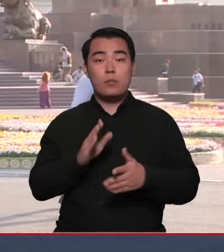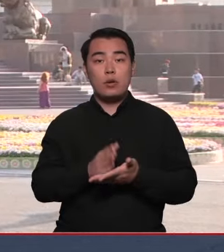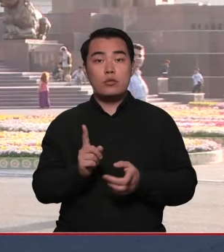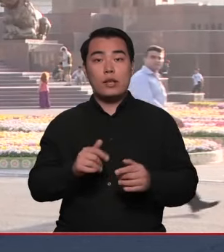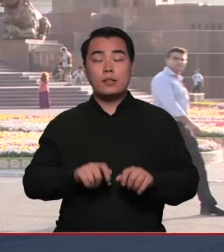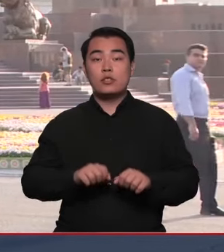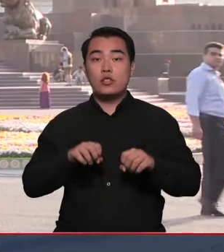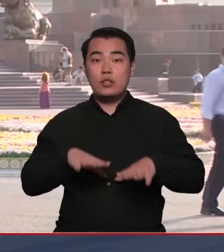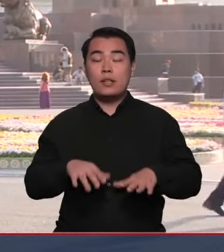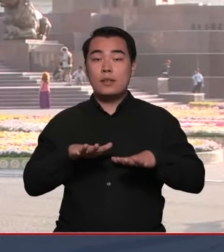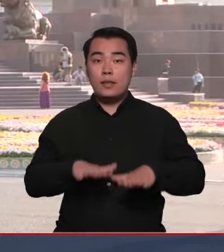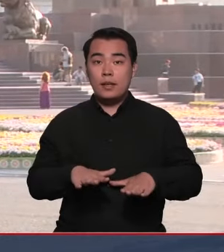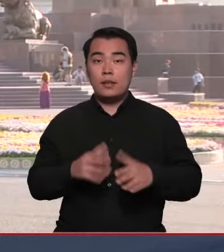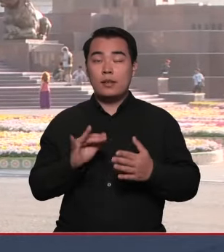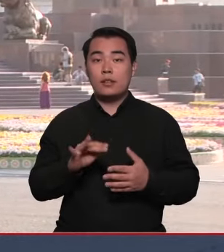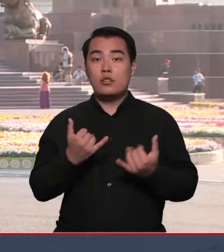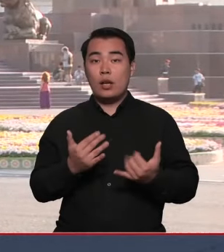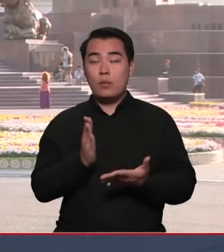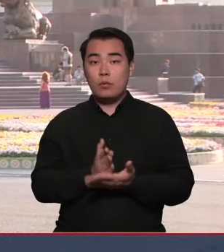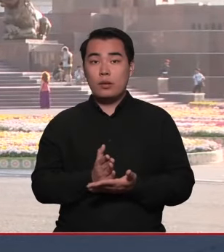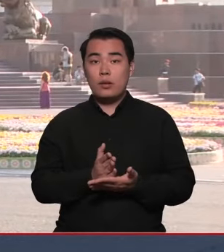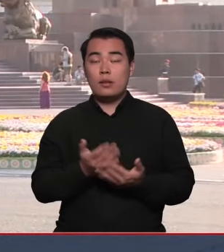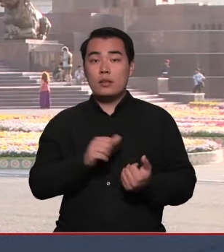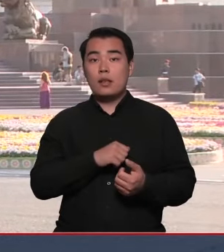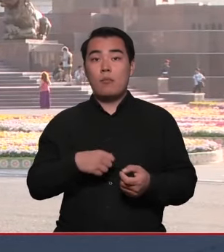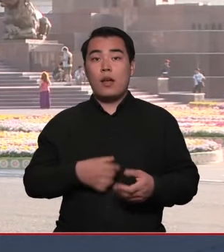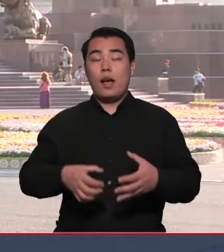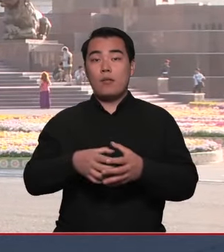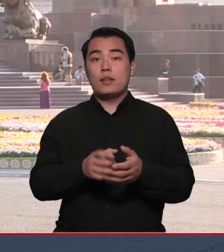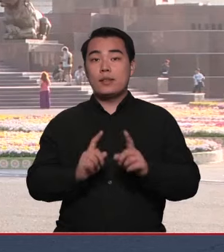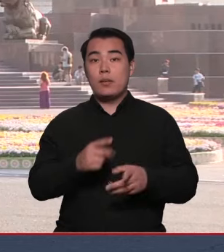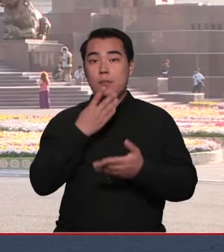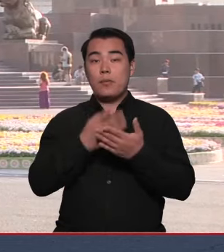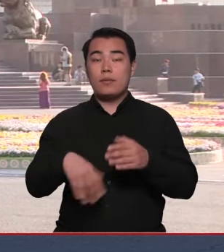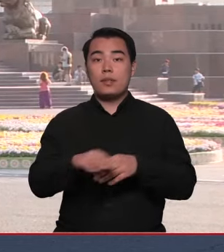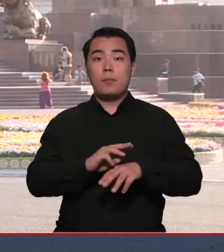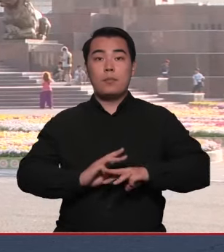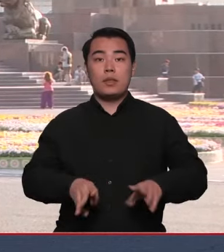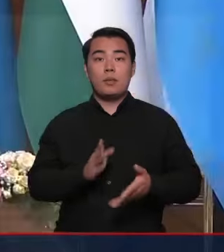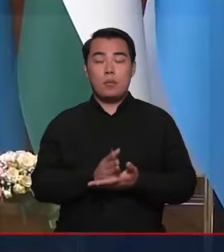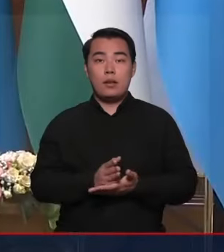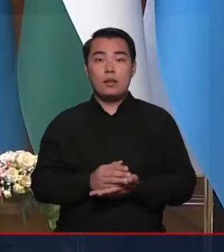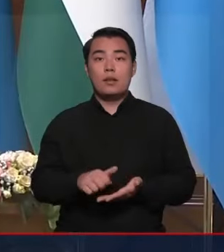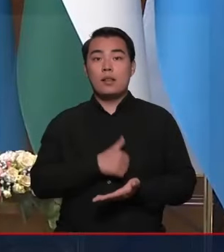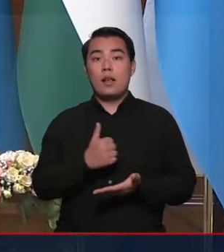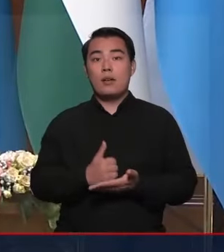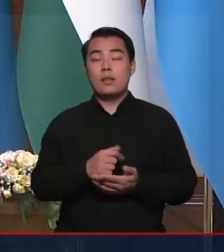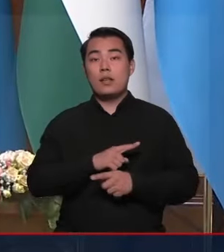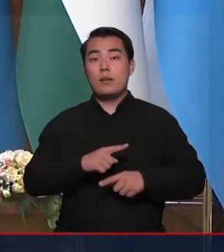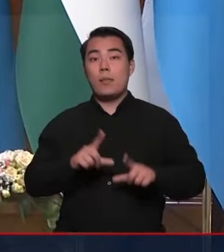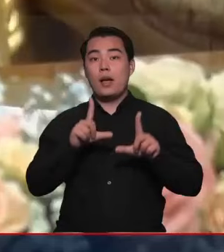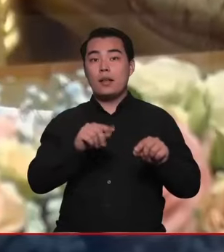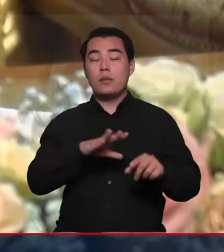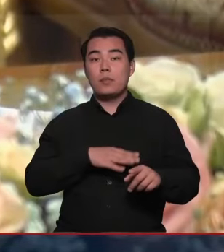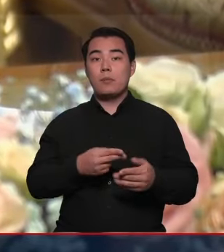говорится, здесь и сейчас. Тем более, что в составе официальных делегаций практически все министры. Главным итогом поездки,